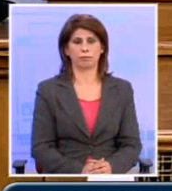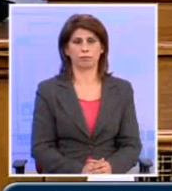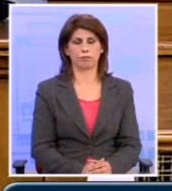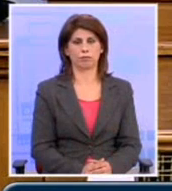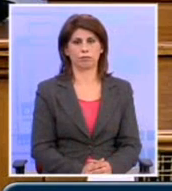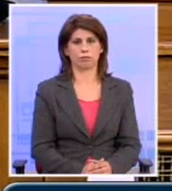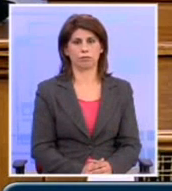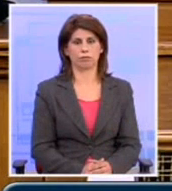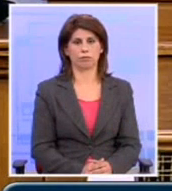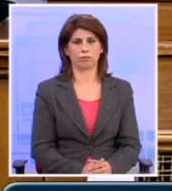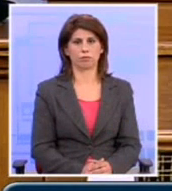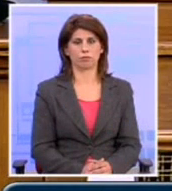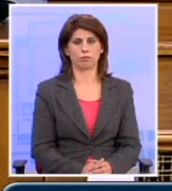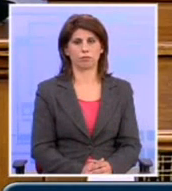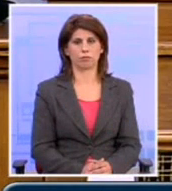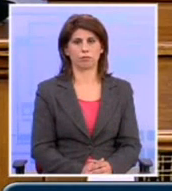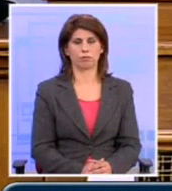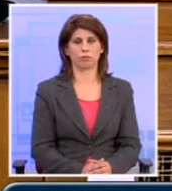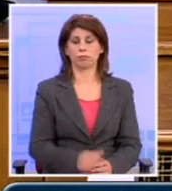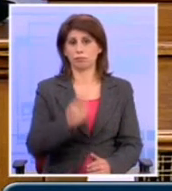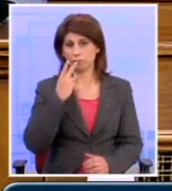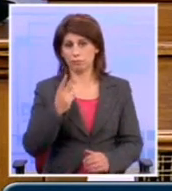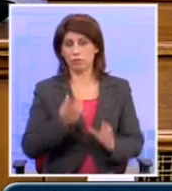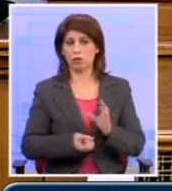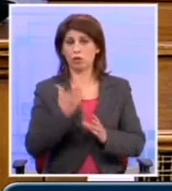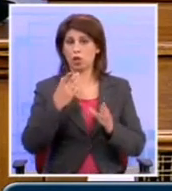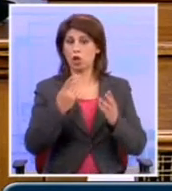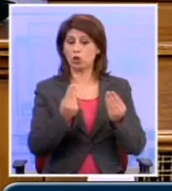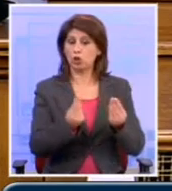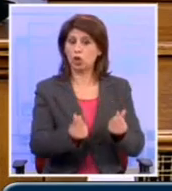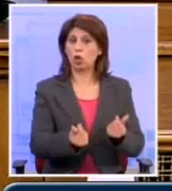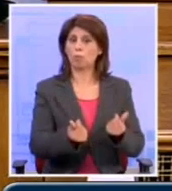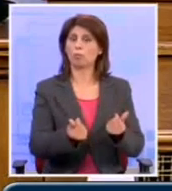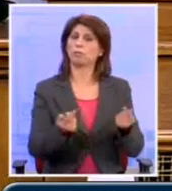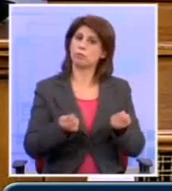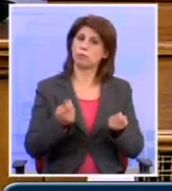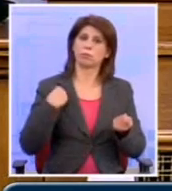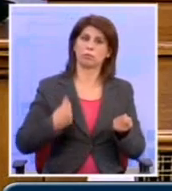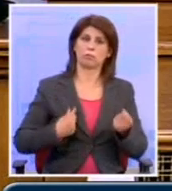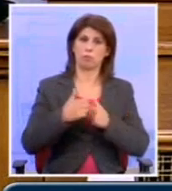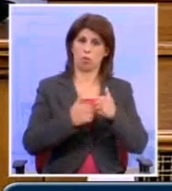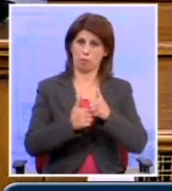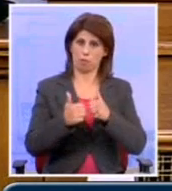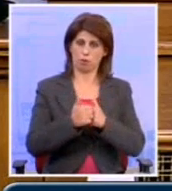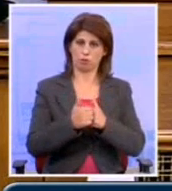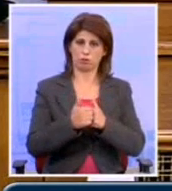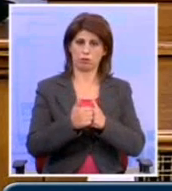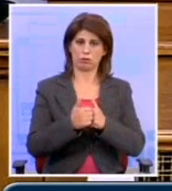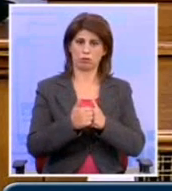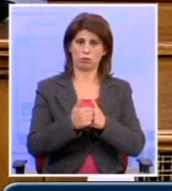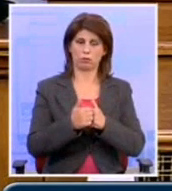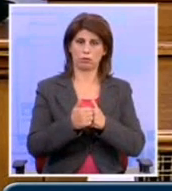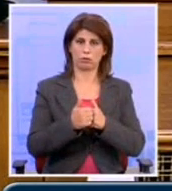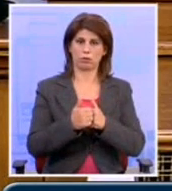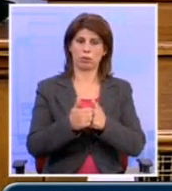Και βέβαια πρέπει να δει κανείς τον νέο τρόπο της υλοποίησης των δημόσιων υποδομών,